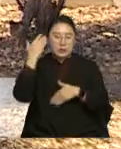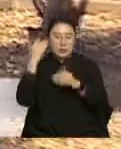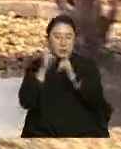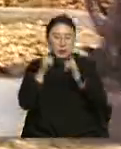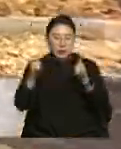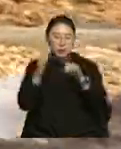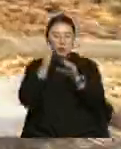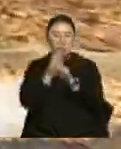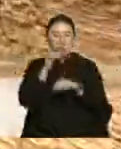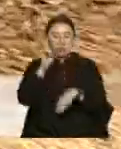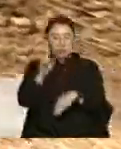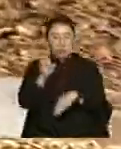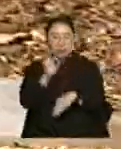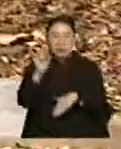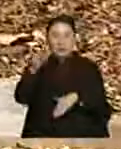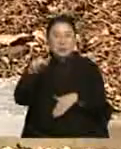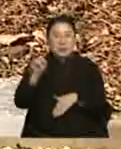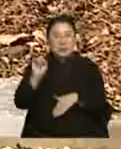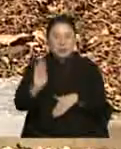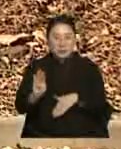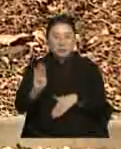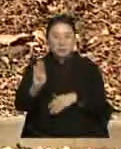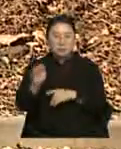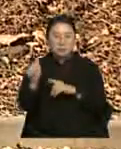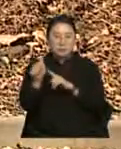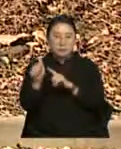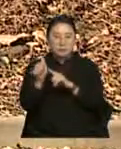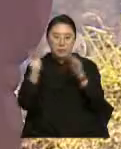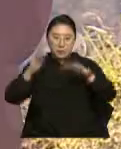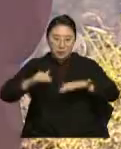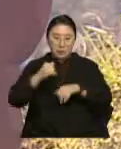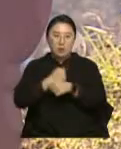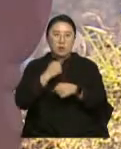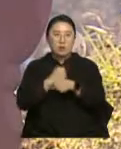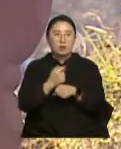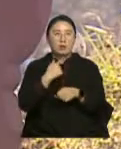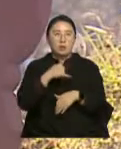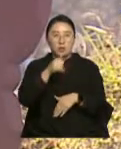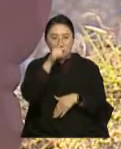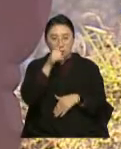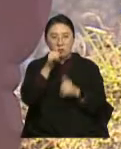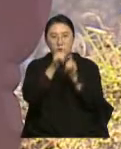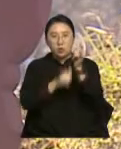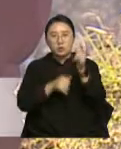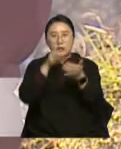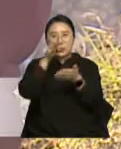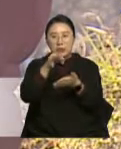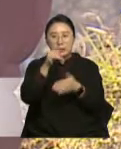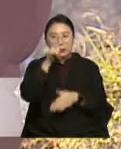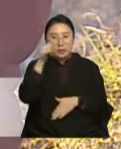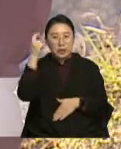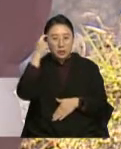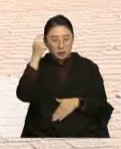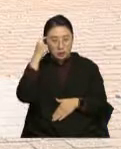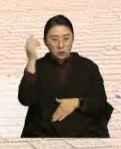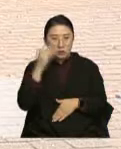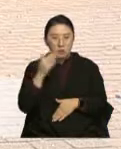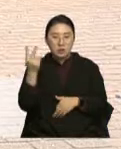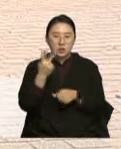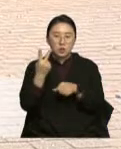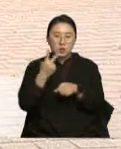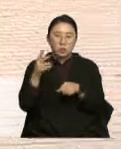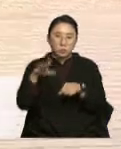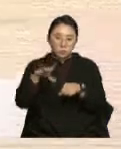하나로 꼽히는 둔촌 이집선생의 제사도 지냈다고 전해집니다. 강동구는 역사적 가치가 있다고 판단하고 지난